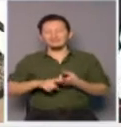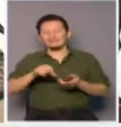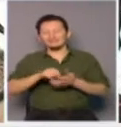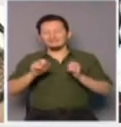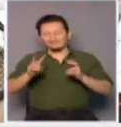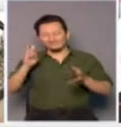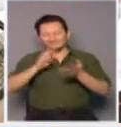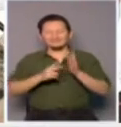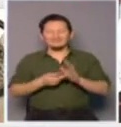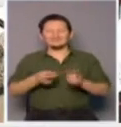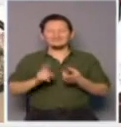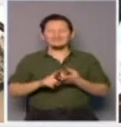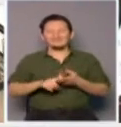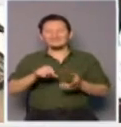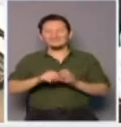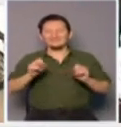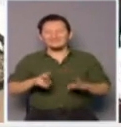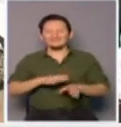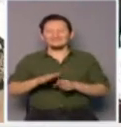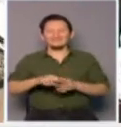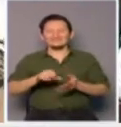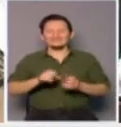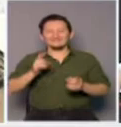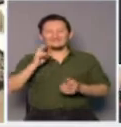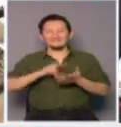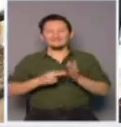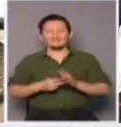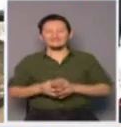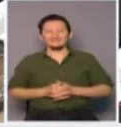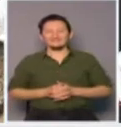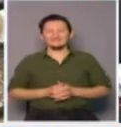к частному предпринимательству мы развиваем свой бизнес.